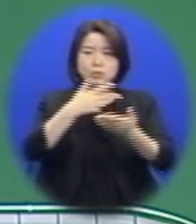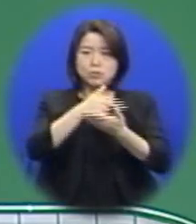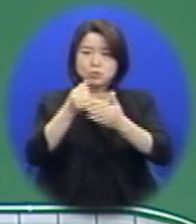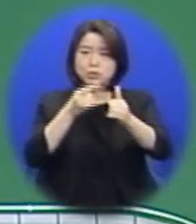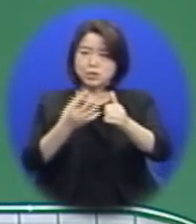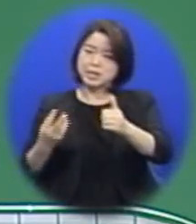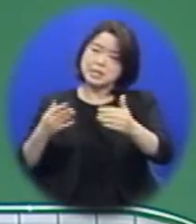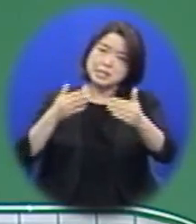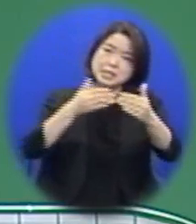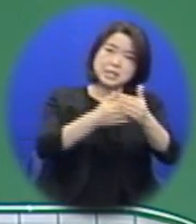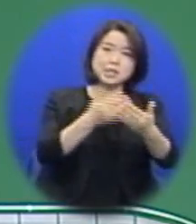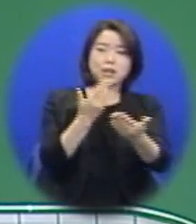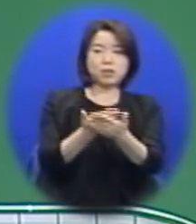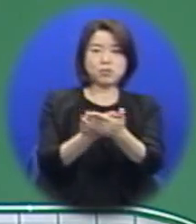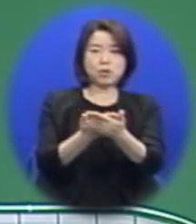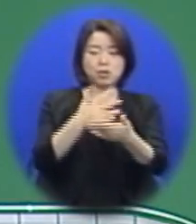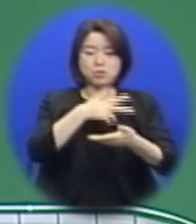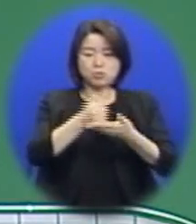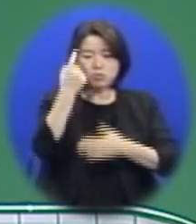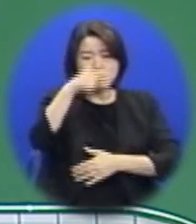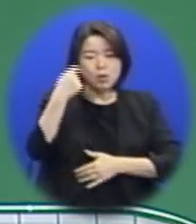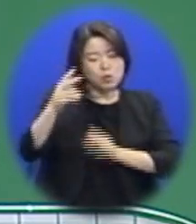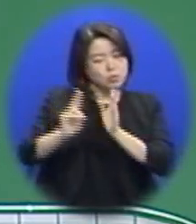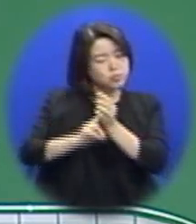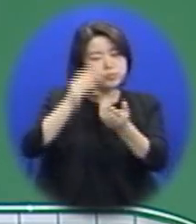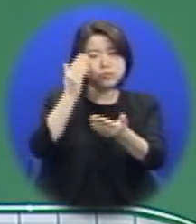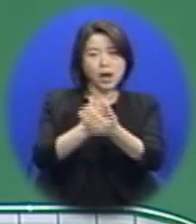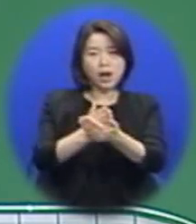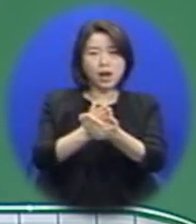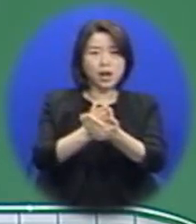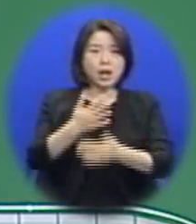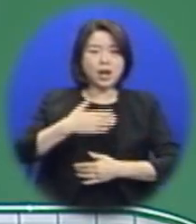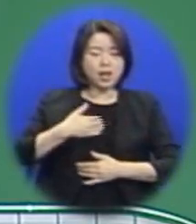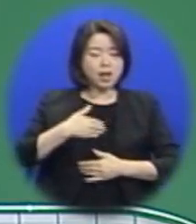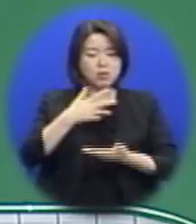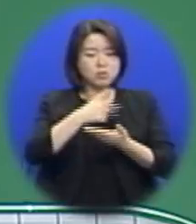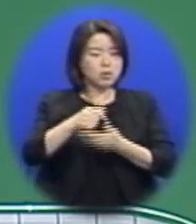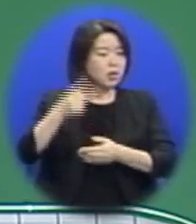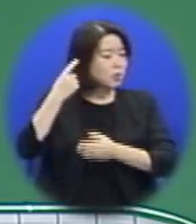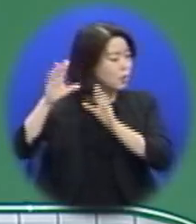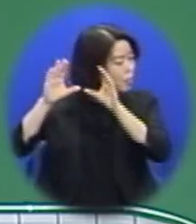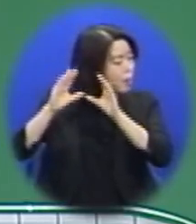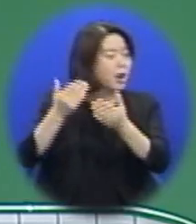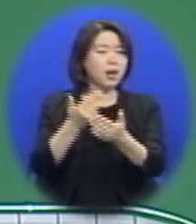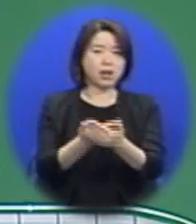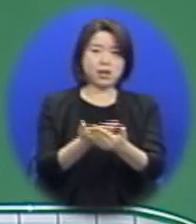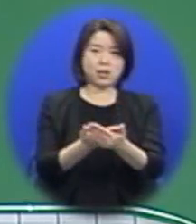해주십시오. 주님의 얼굴을 숨기지 마십시오. 내게 주님의 귀를 기울여 주십시오.